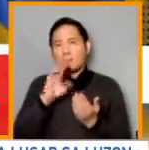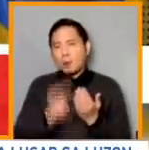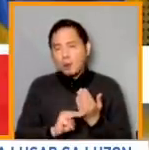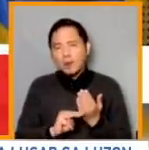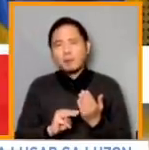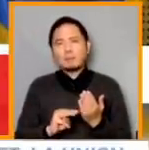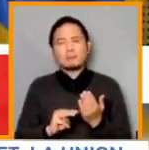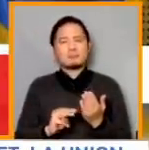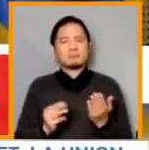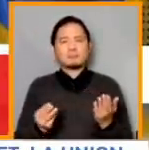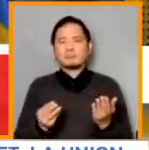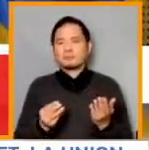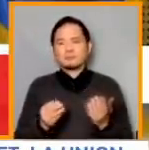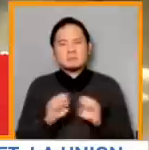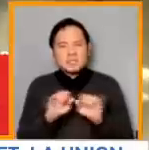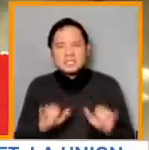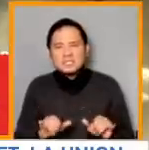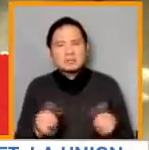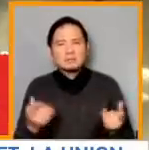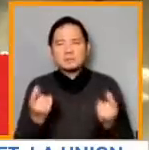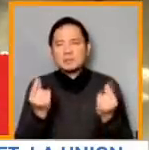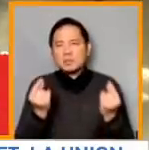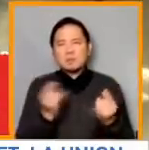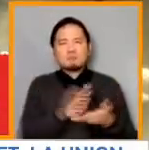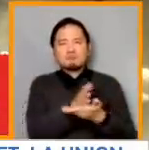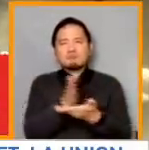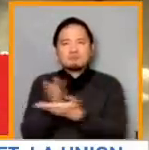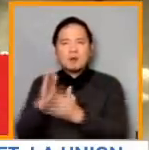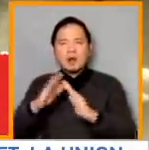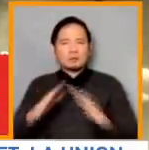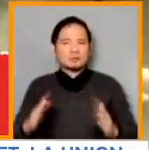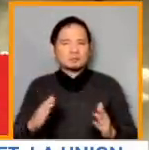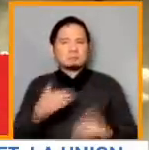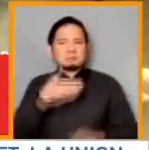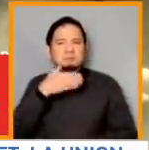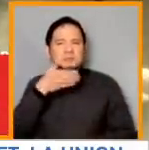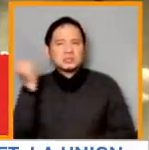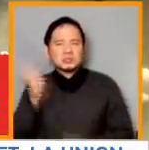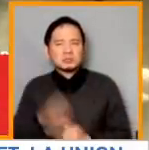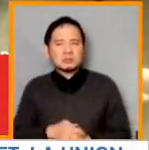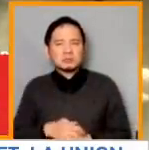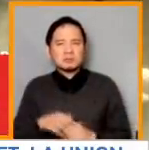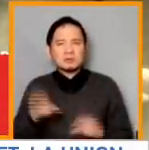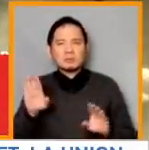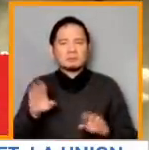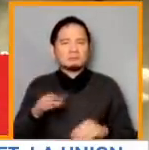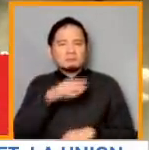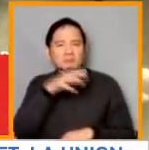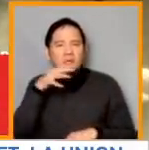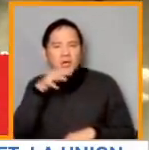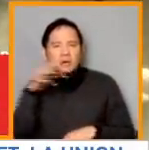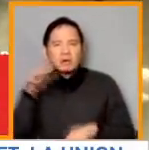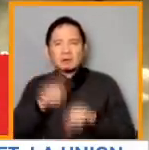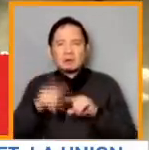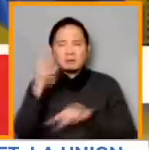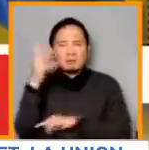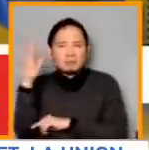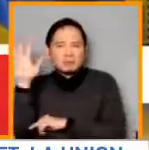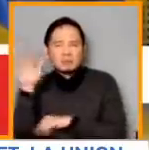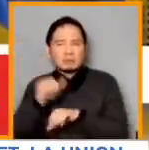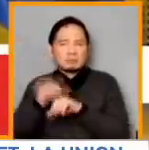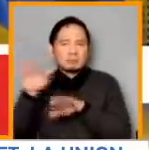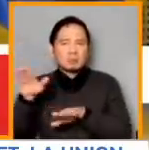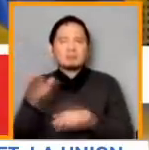i-deliver natin yung vaccine sa bahay-bahay sa bukid. Hiniling ng Pangulo sa New People's Army o